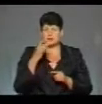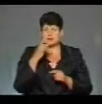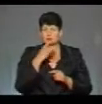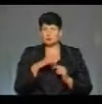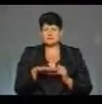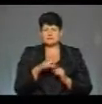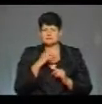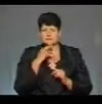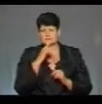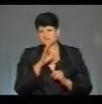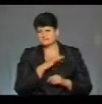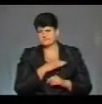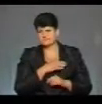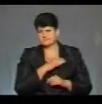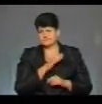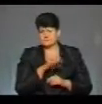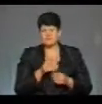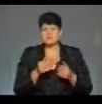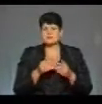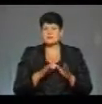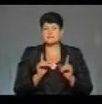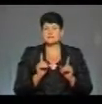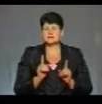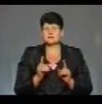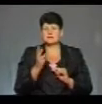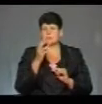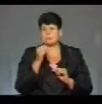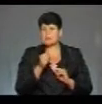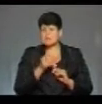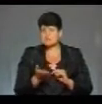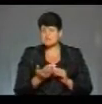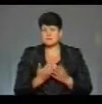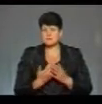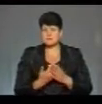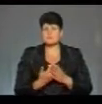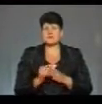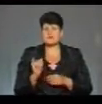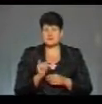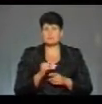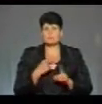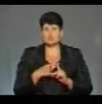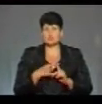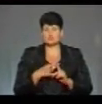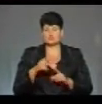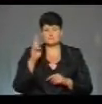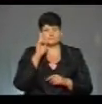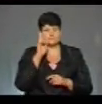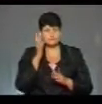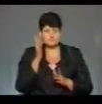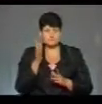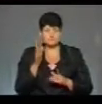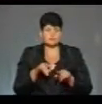ми не звертаємо уваги, тому що відкрита вона всього 3 місяці приблизно. От, і плюс вбиральня